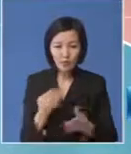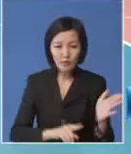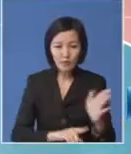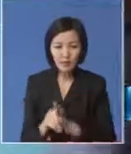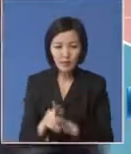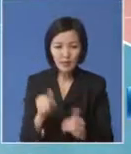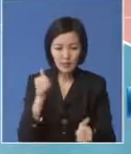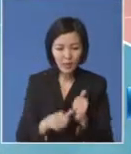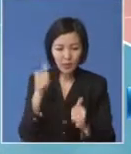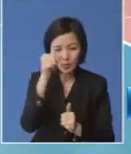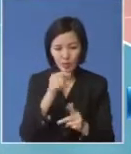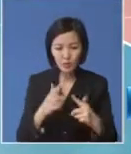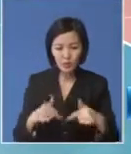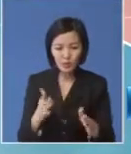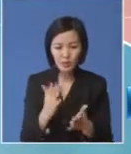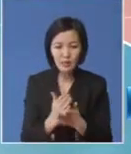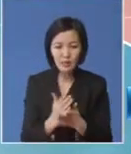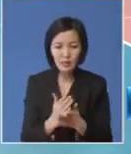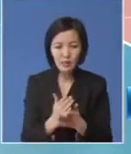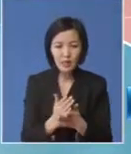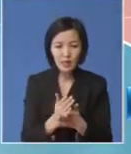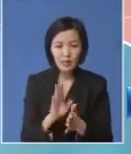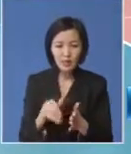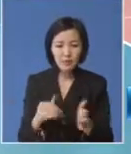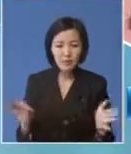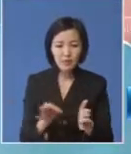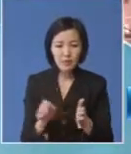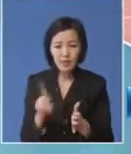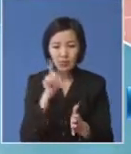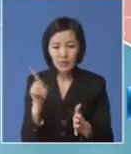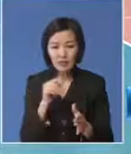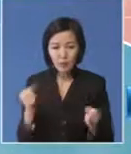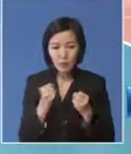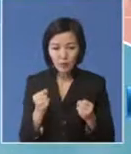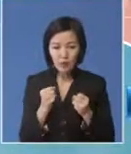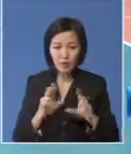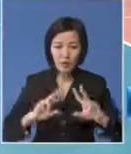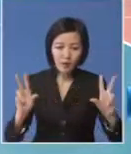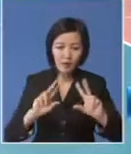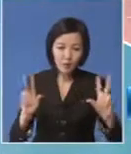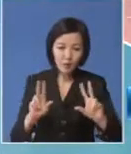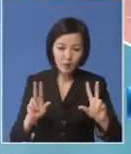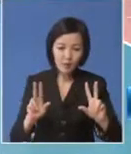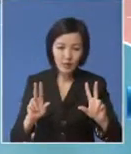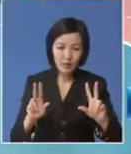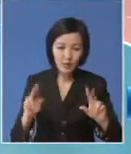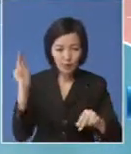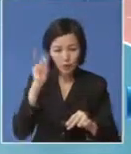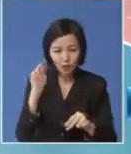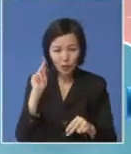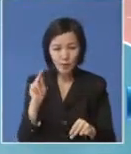жарыс жыл сайын өтеді. Негізгі мақсаты осы жасөспірім кезінде балалардың спортта волейболдағы шеберліктерін арттырып,